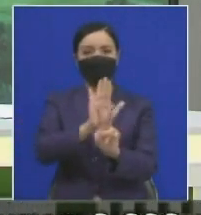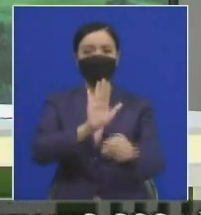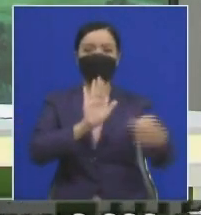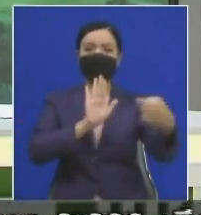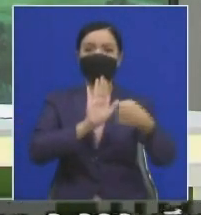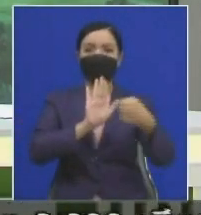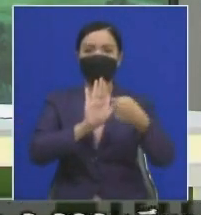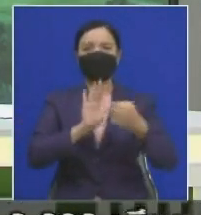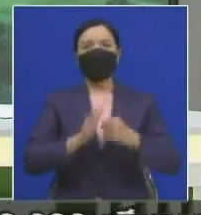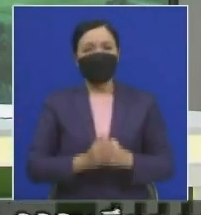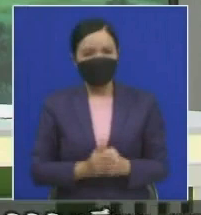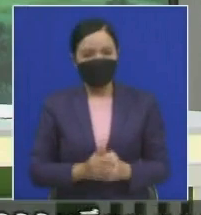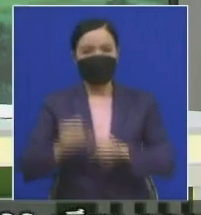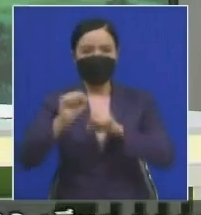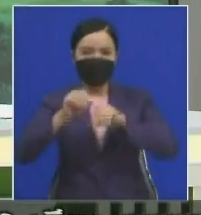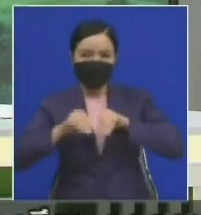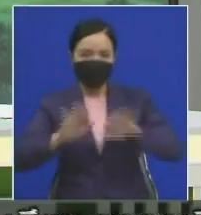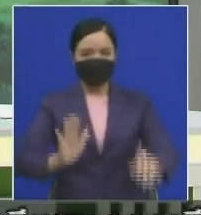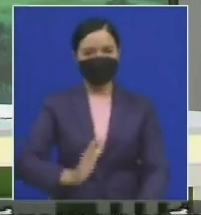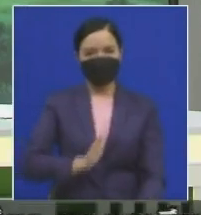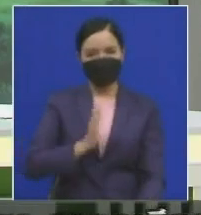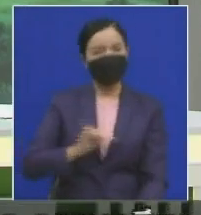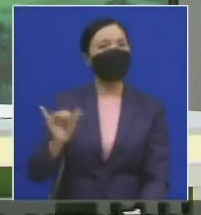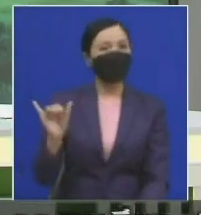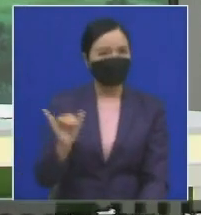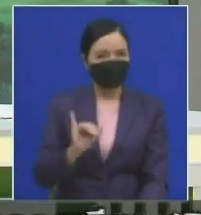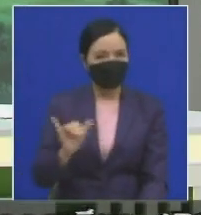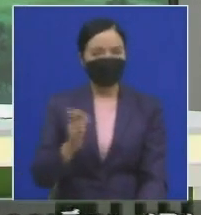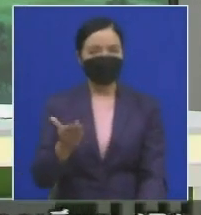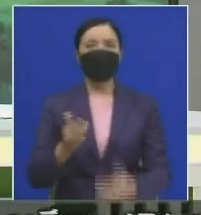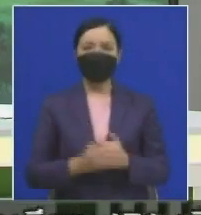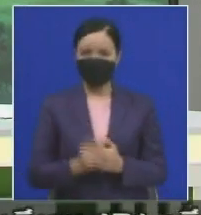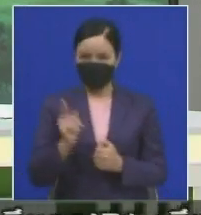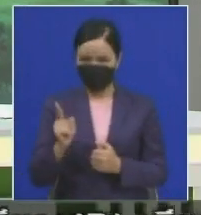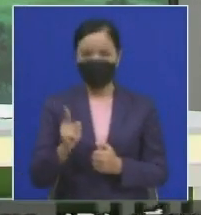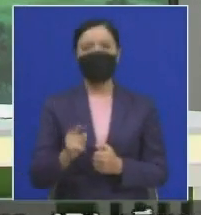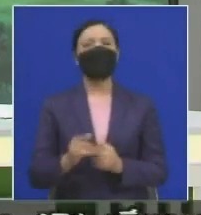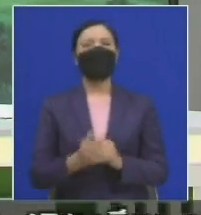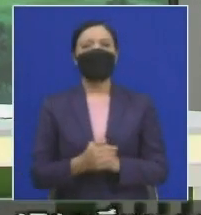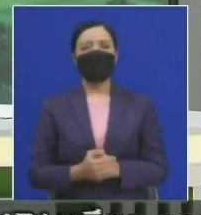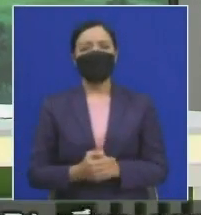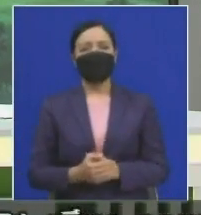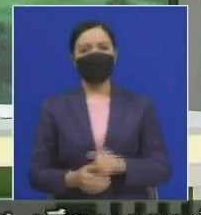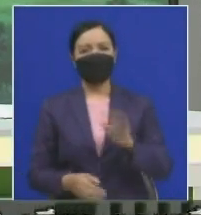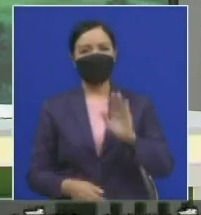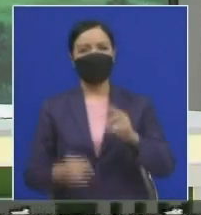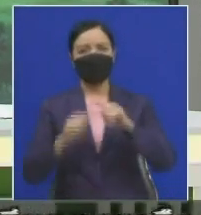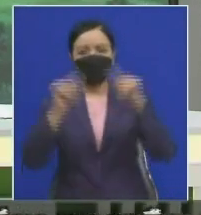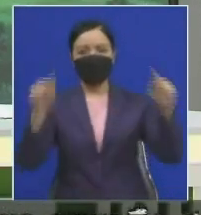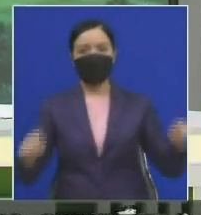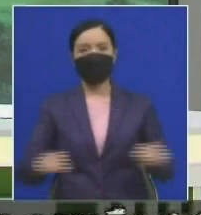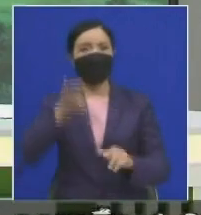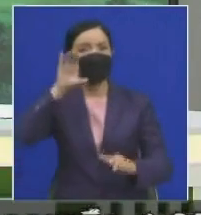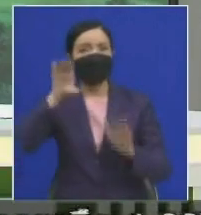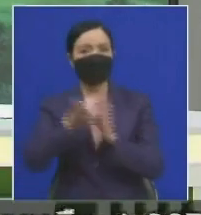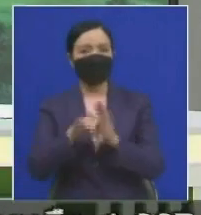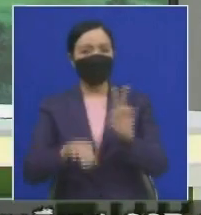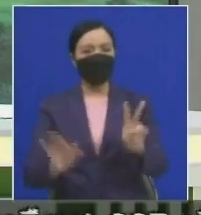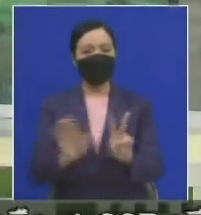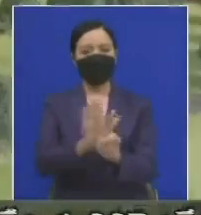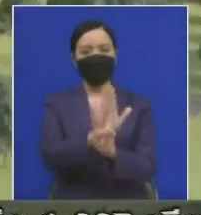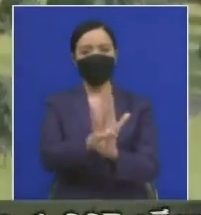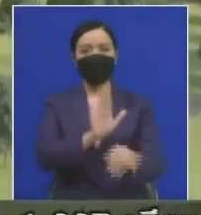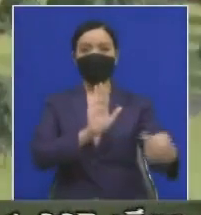ซึ่งก็ยไมมการประกศ อยเปทางกแลไฟนอกแลนะอัี้คอภาพที่ให้ทผชมเหนแล้มีอกหลายมุมนะ